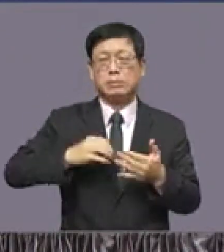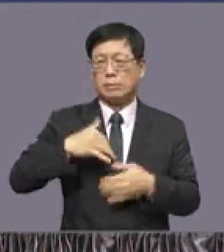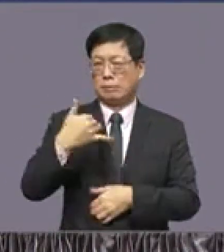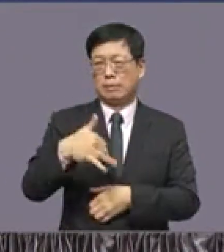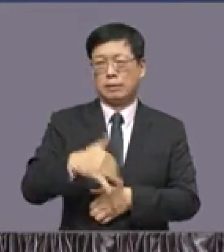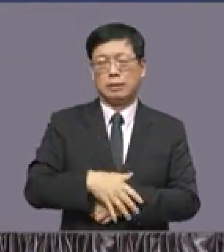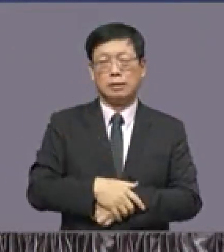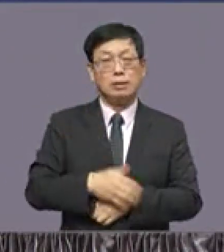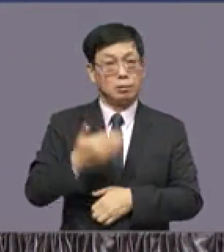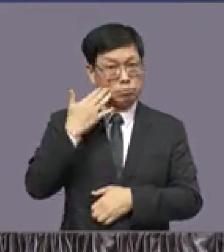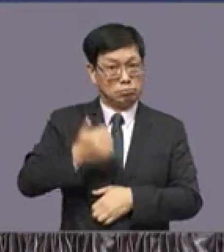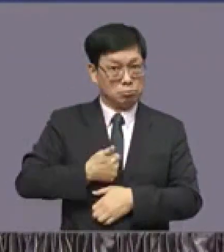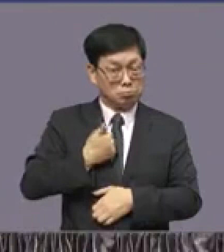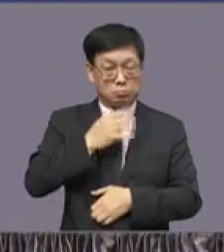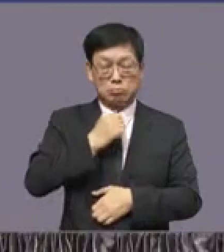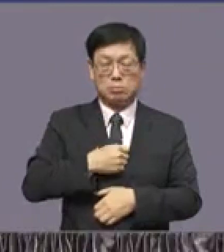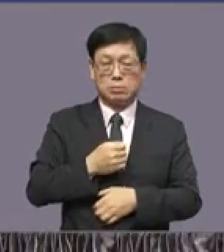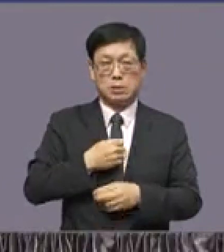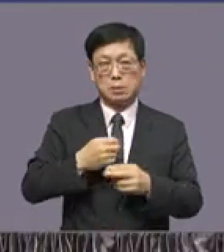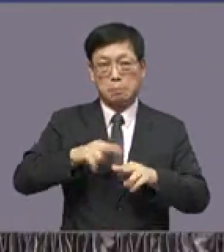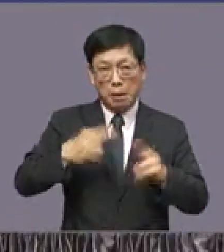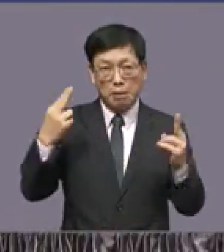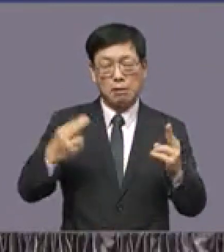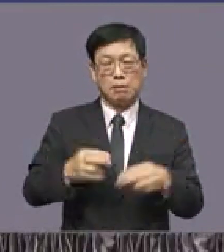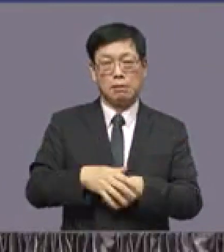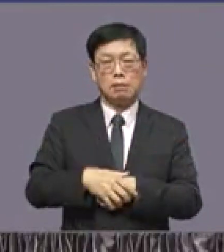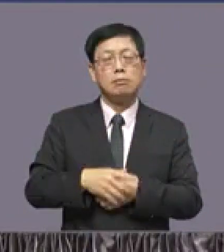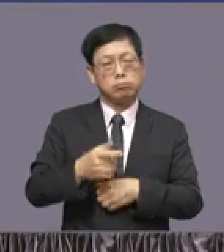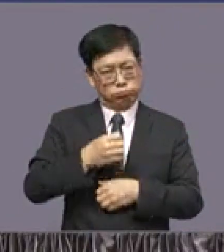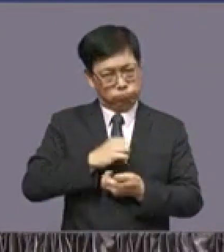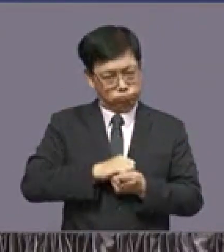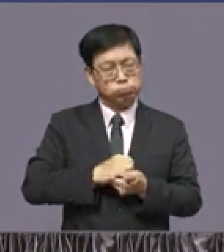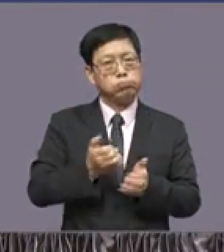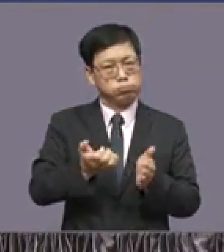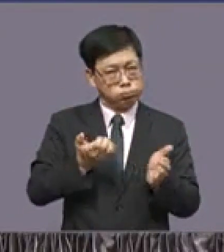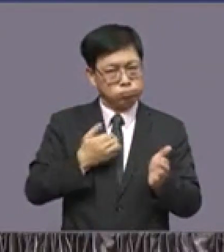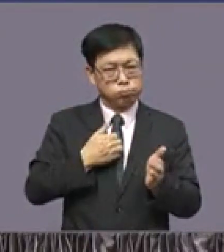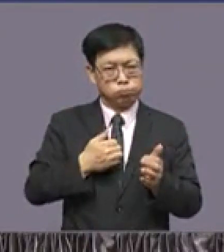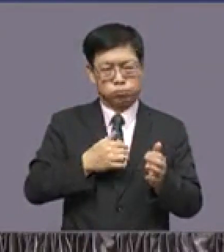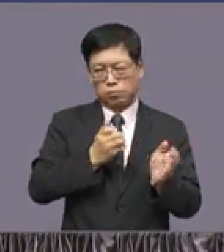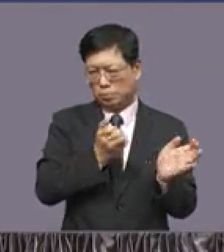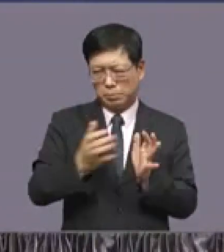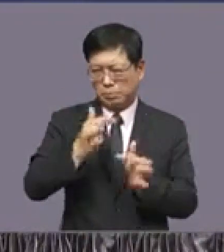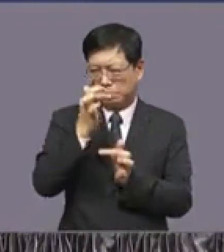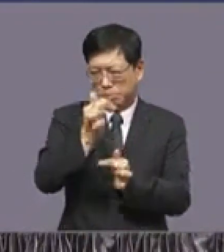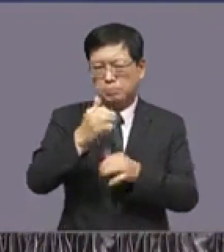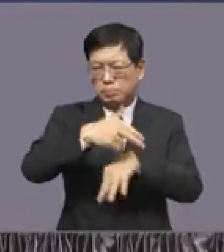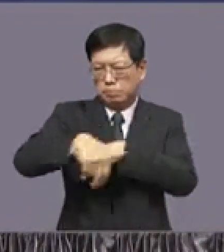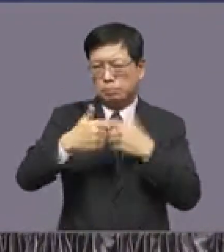下，要做这种松绑的话，那就是要有万全的准备去